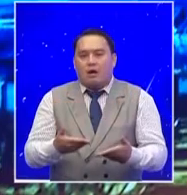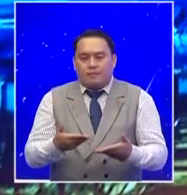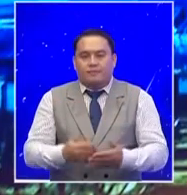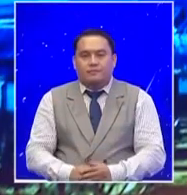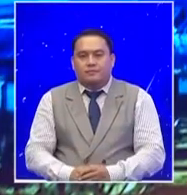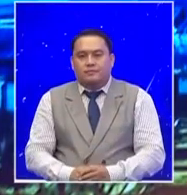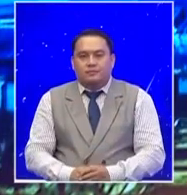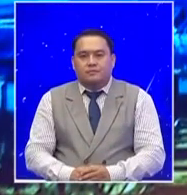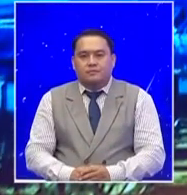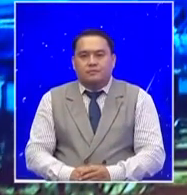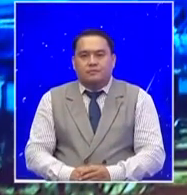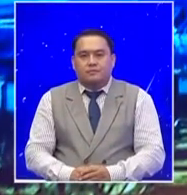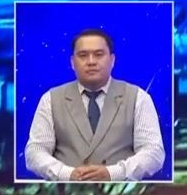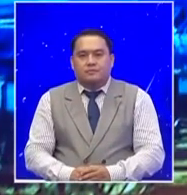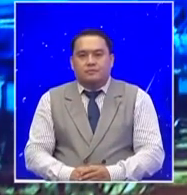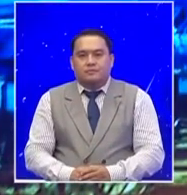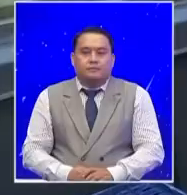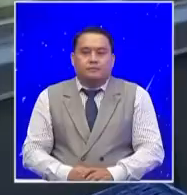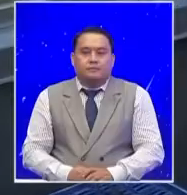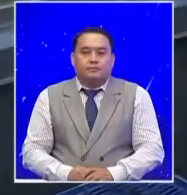корабейники. Подробности из материалов сюжета.